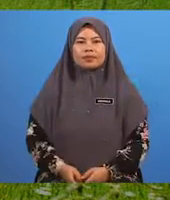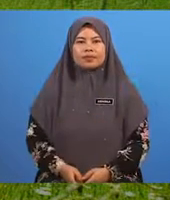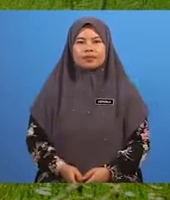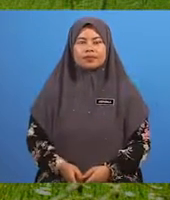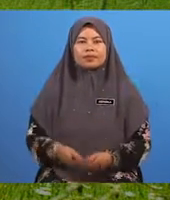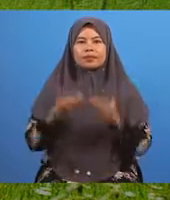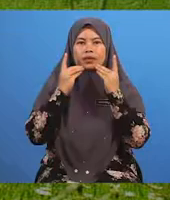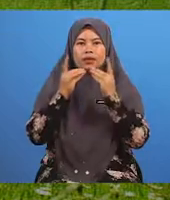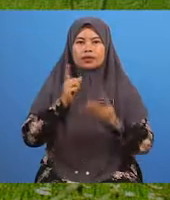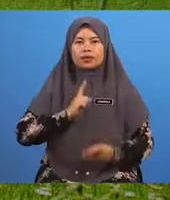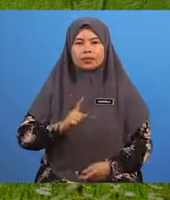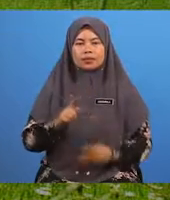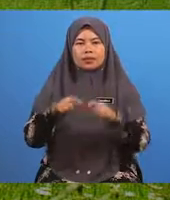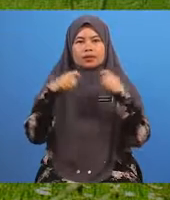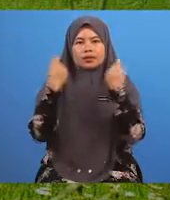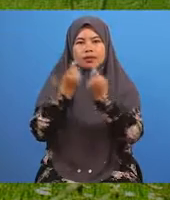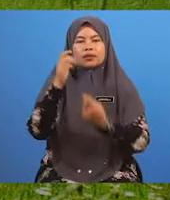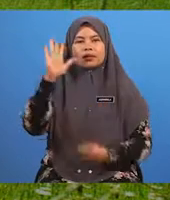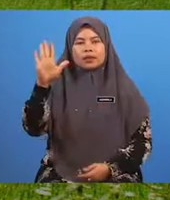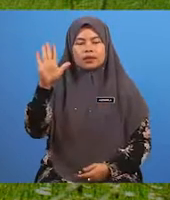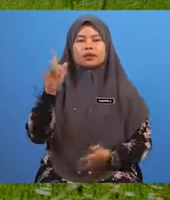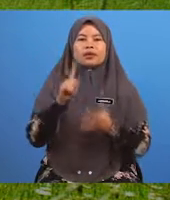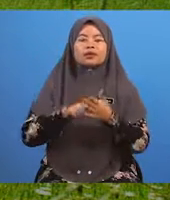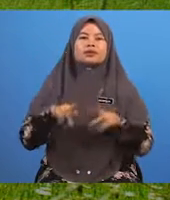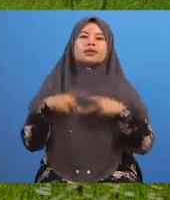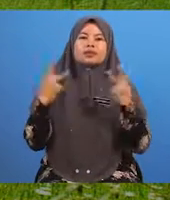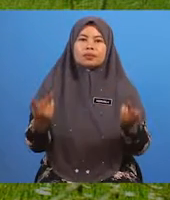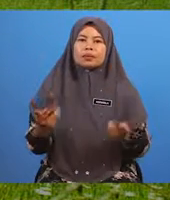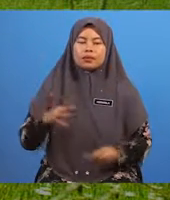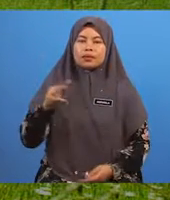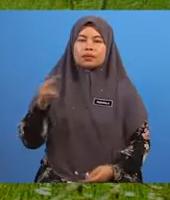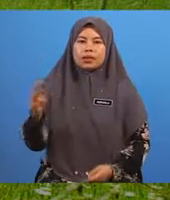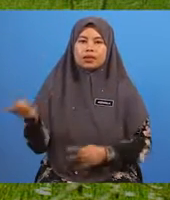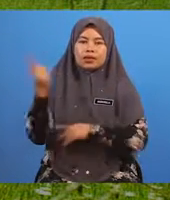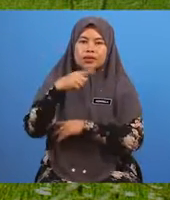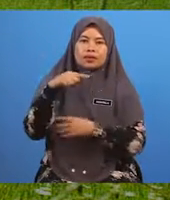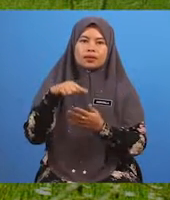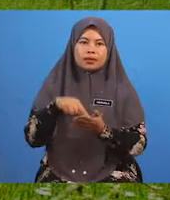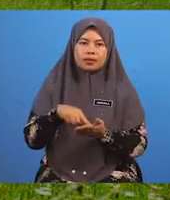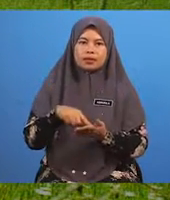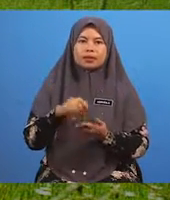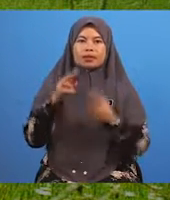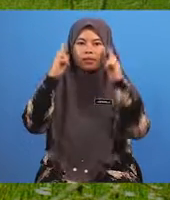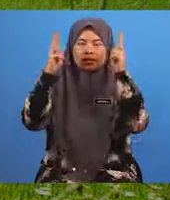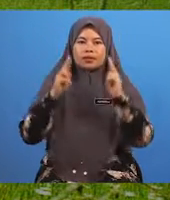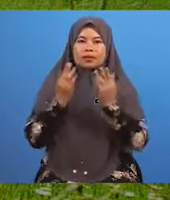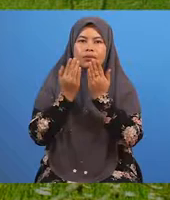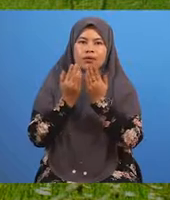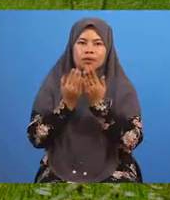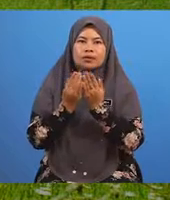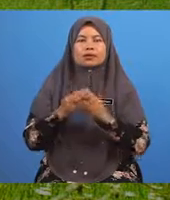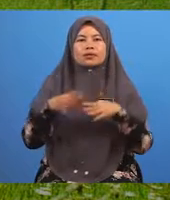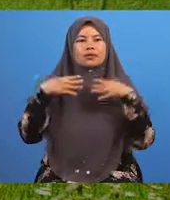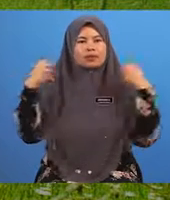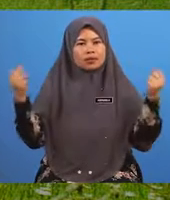Pendidikan Islam tingkatan 5. Apa khabar murid-murid ustazah pada hari ini? Ustazah doakan kita semua beroleh nikmat kesihatan